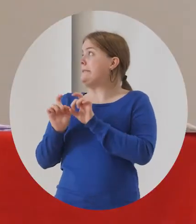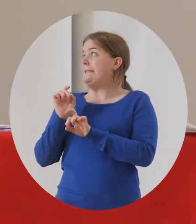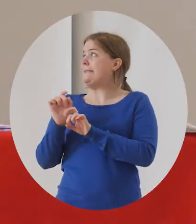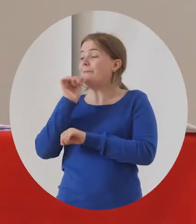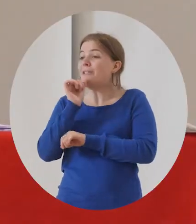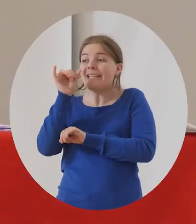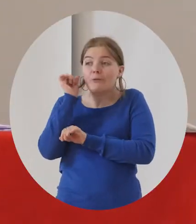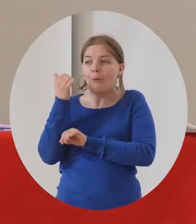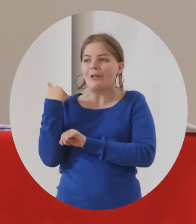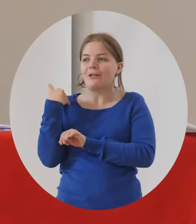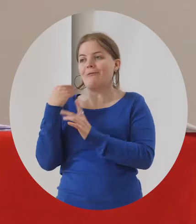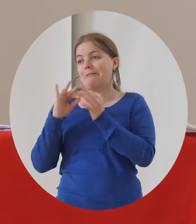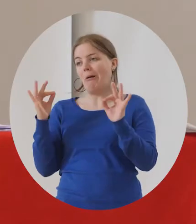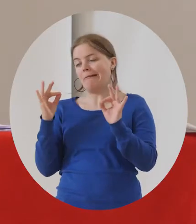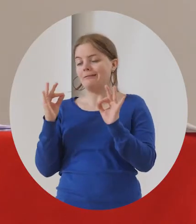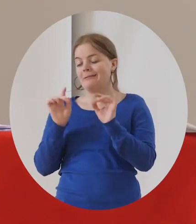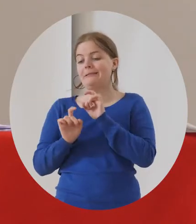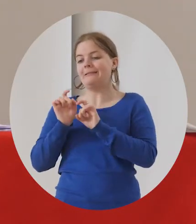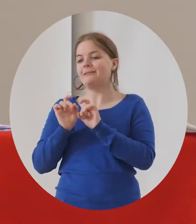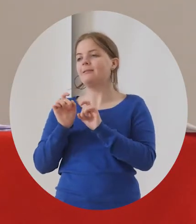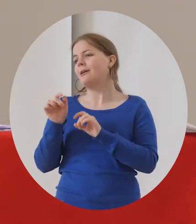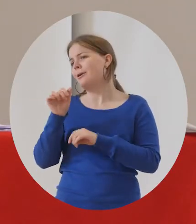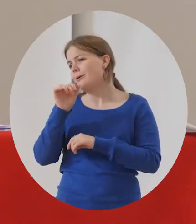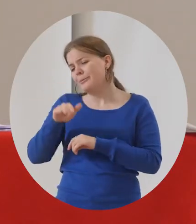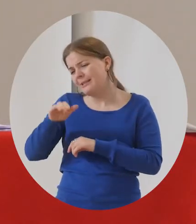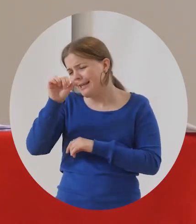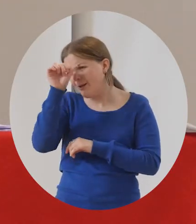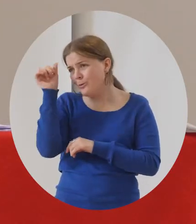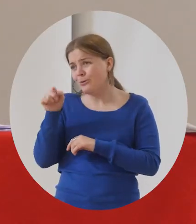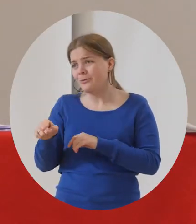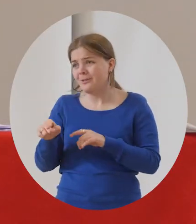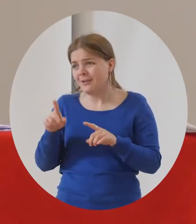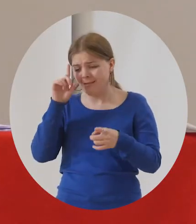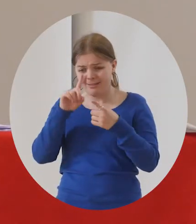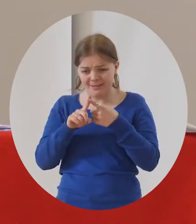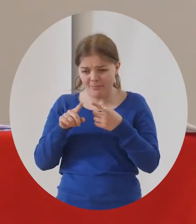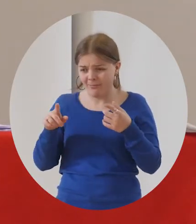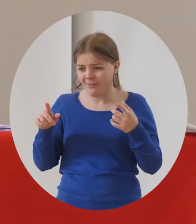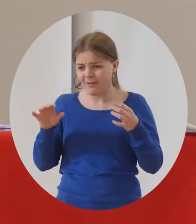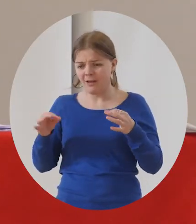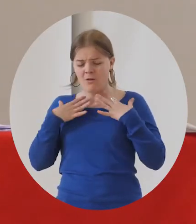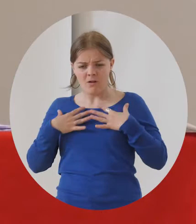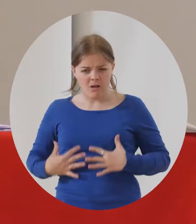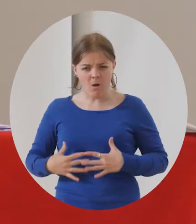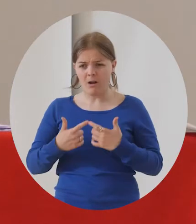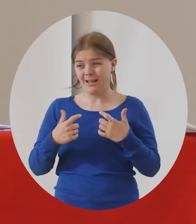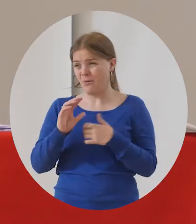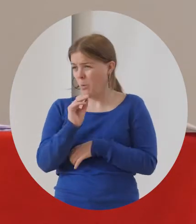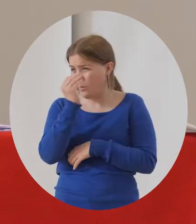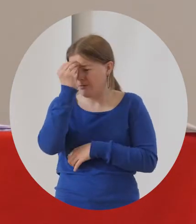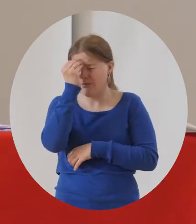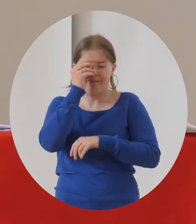puis aussi tout à l'heure, pour le petit garçon, j'y reviens. Le petit garçon, il avait tellement pas conscience de